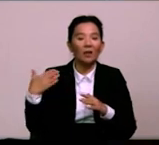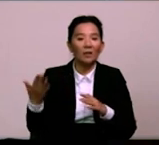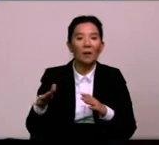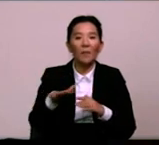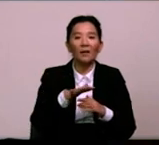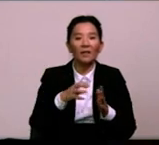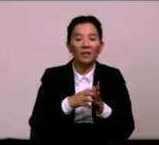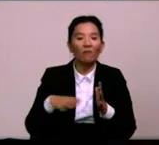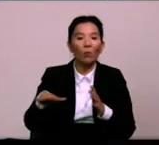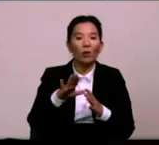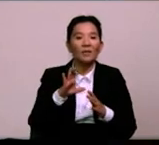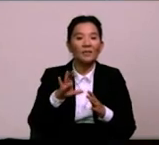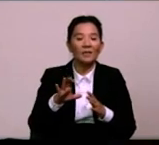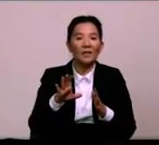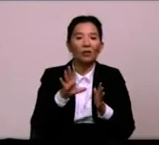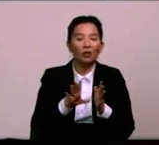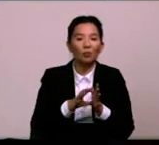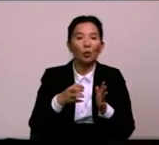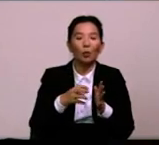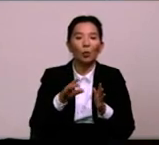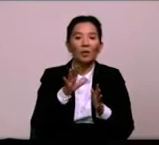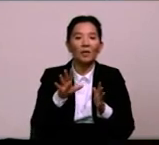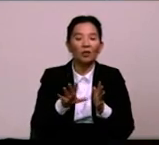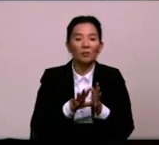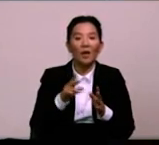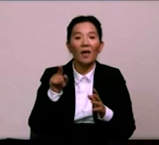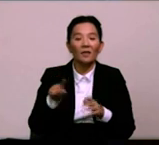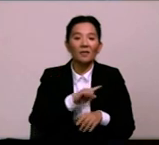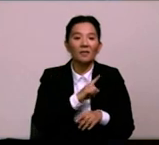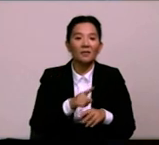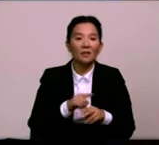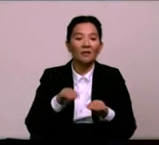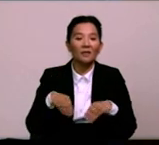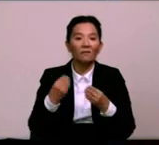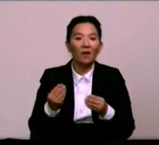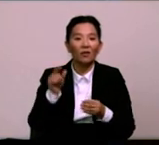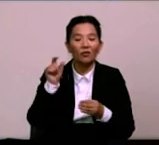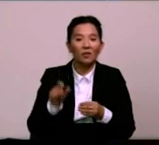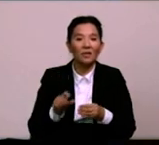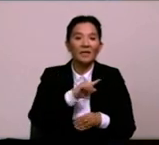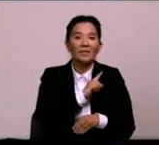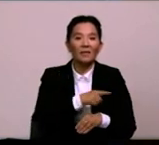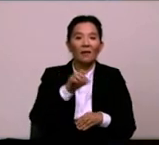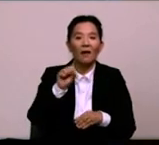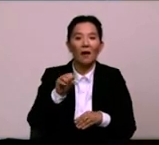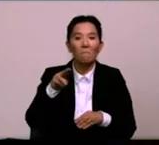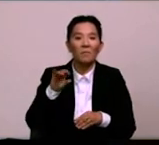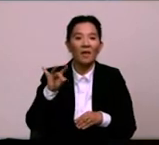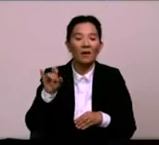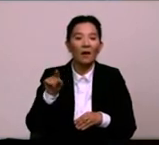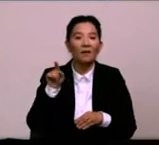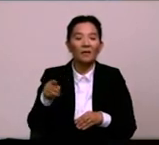проводник с электрическим током. Эту силу назвали в честь самого ученого – силой Ампера. Она